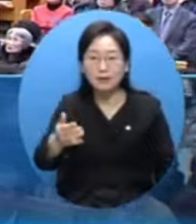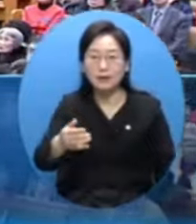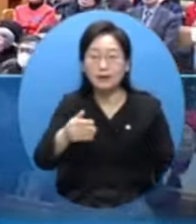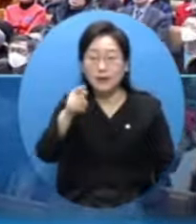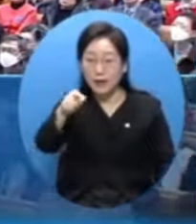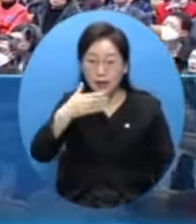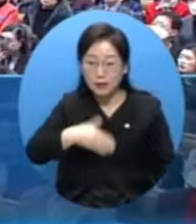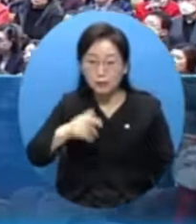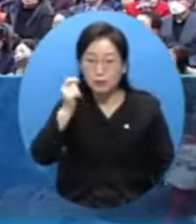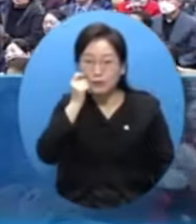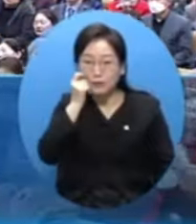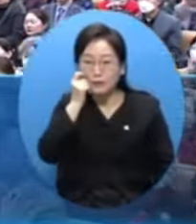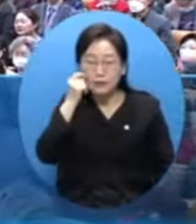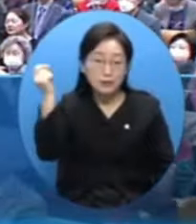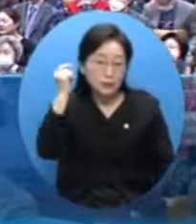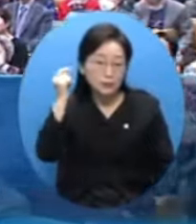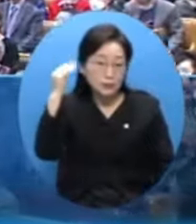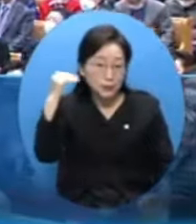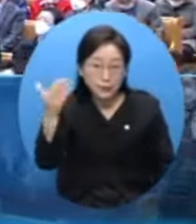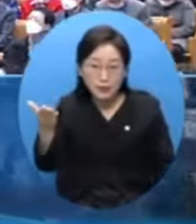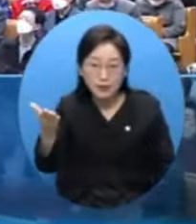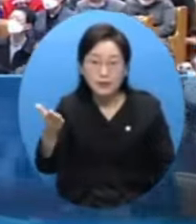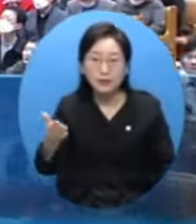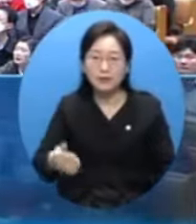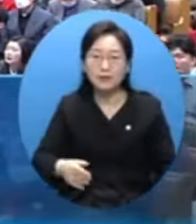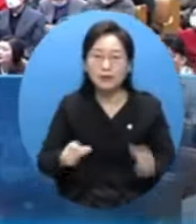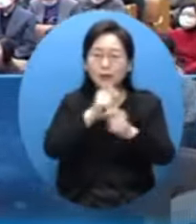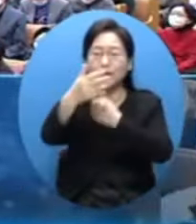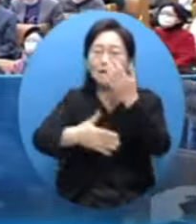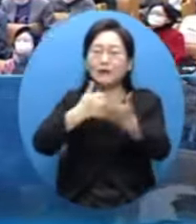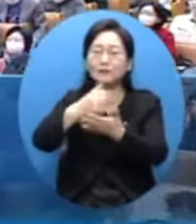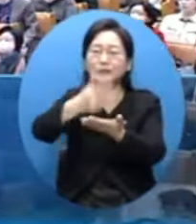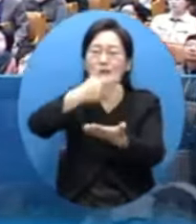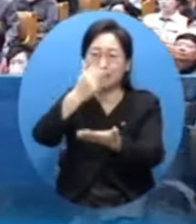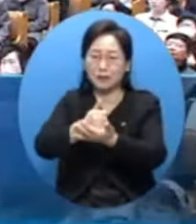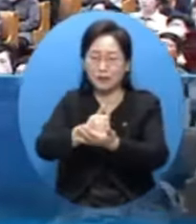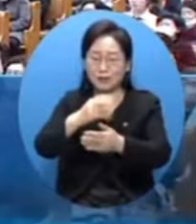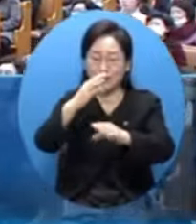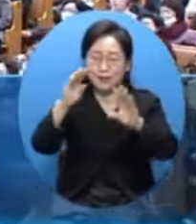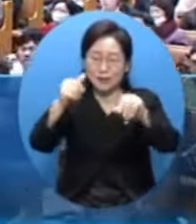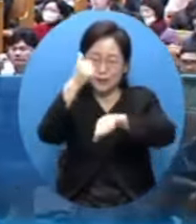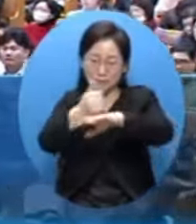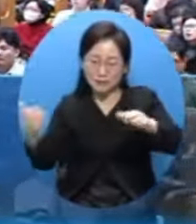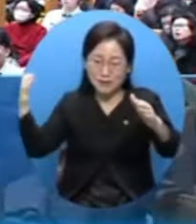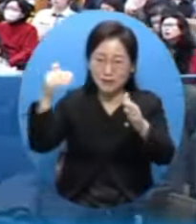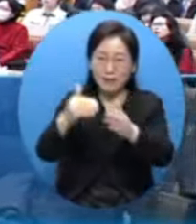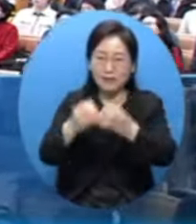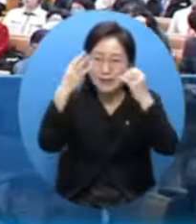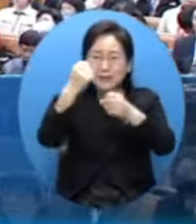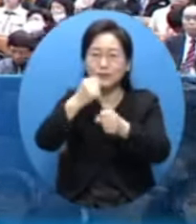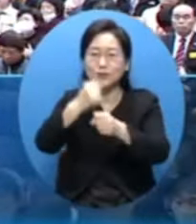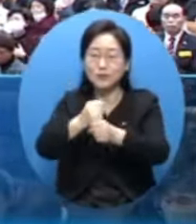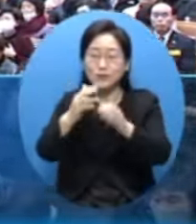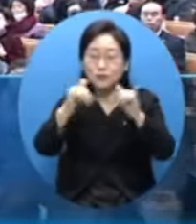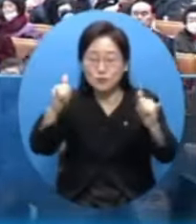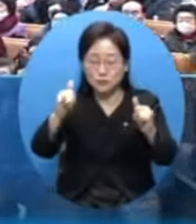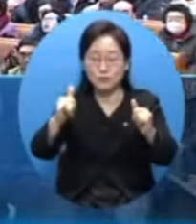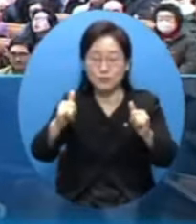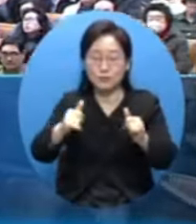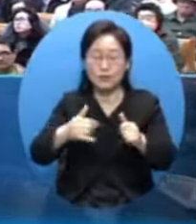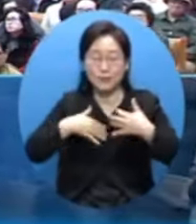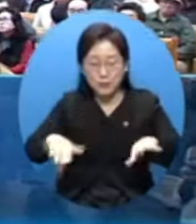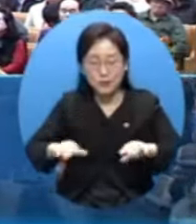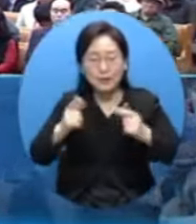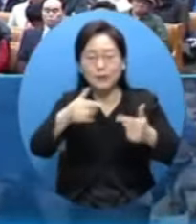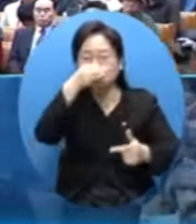알지 못하였느냐 듣지 못하였느냐. 영원하신 하나님 야훼 땅까지 창조하시는 피곤하지 않으시며